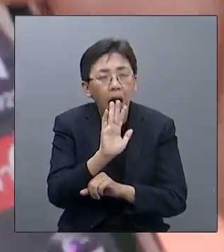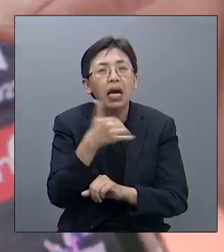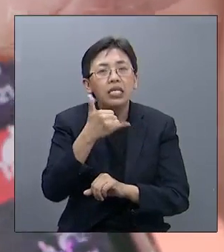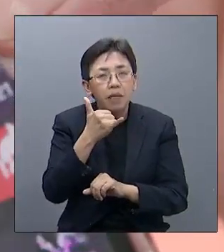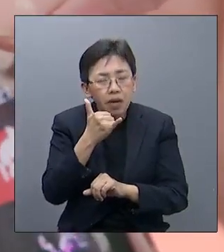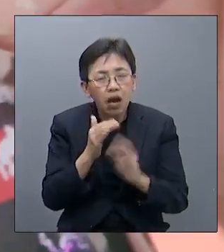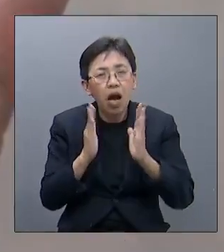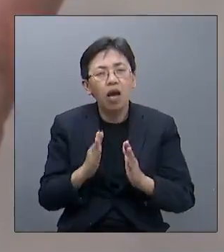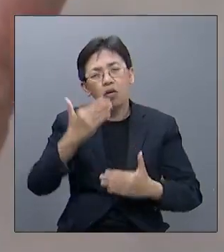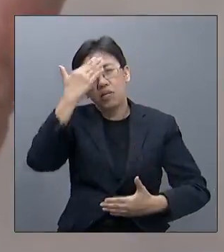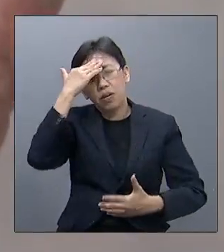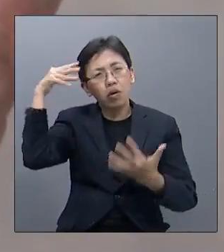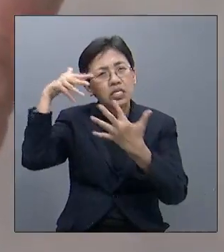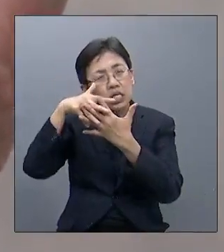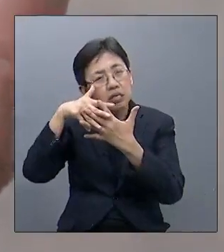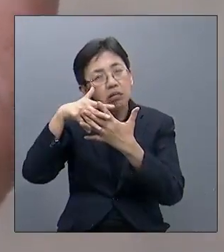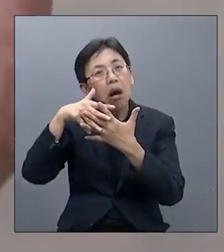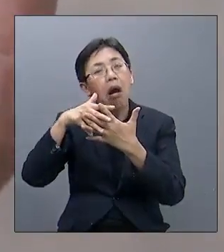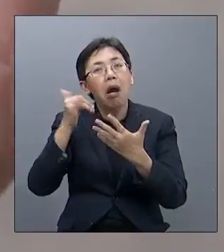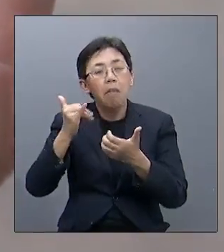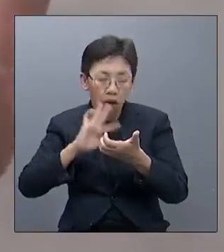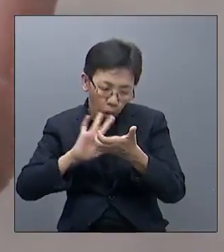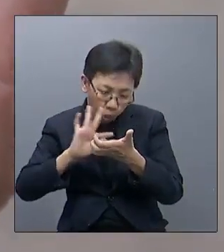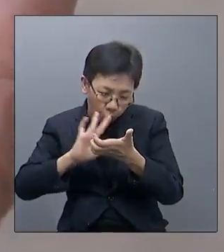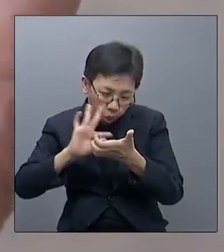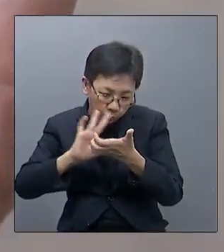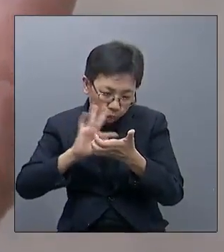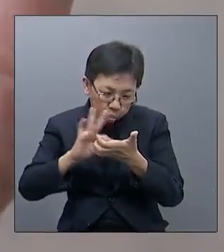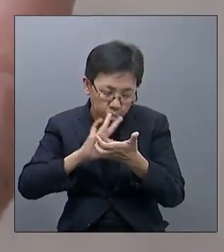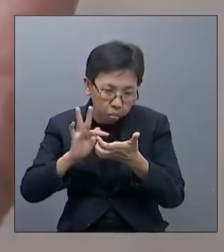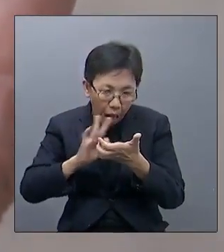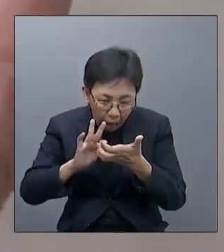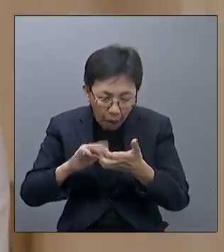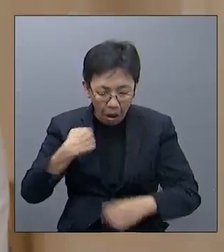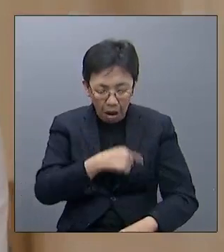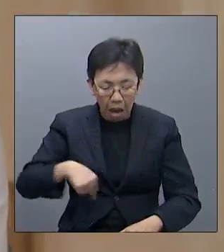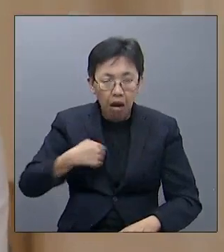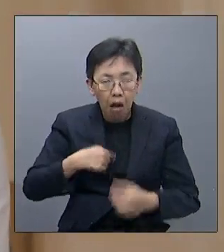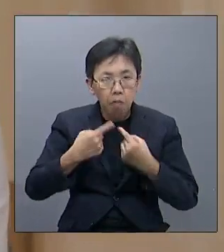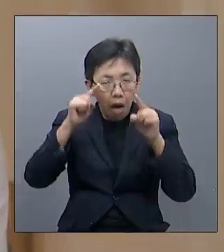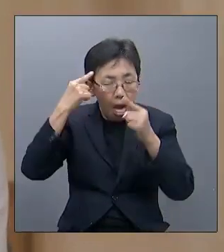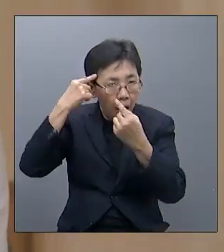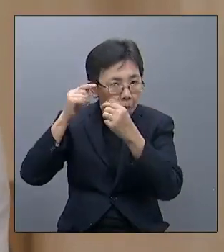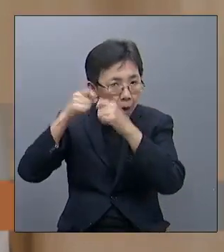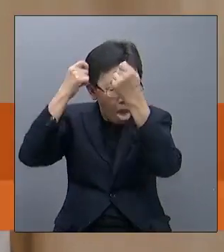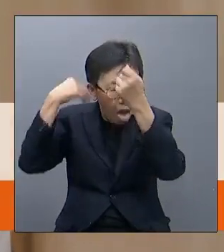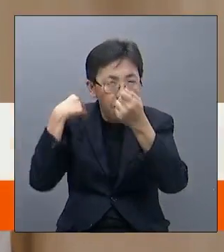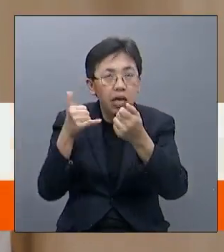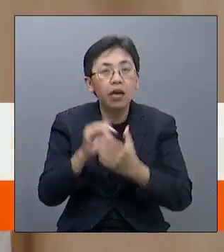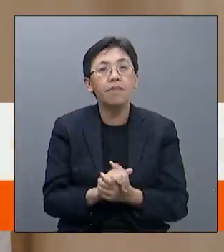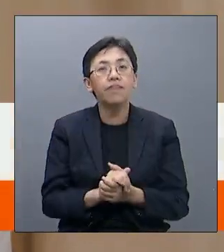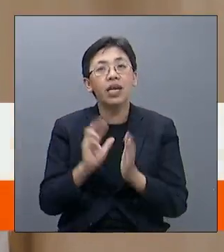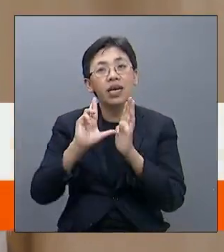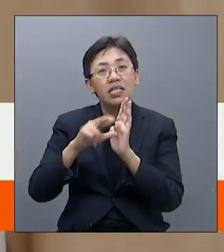ให้ผู้ป่วยที่มีโรคจิตเภทแฝงมีโอกาสแสดงความผิดปกติออกมา คือเราคงไม่สามารถสรุปได้ว่า TikTok